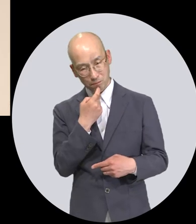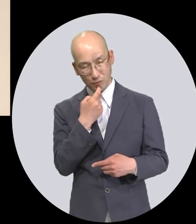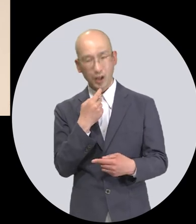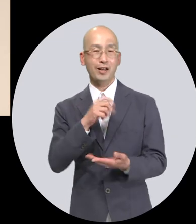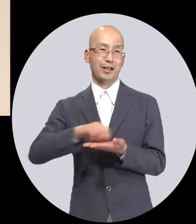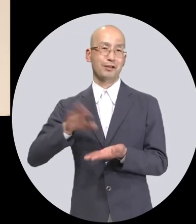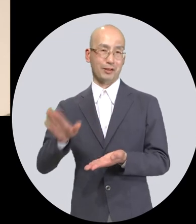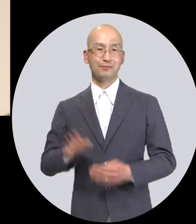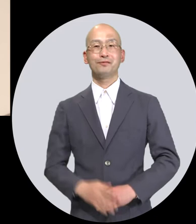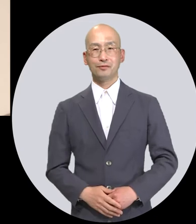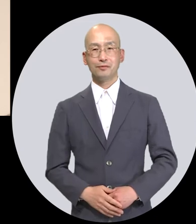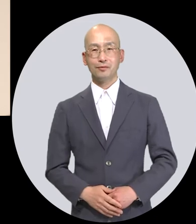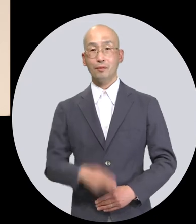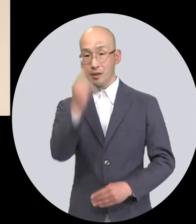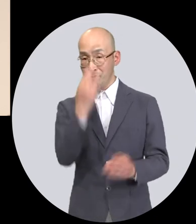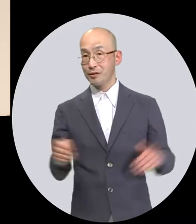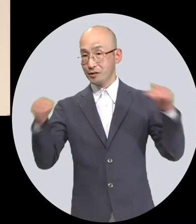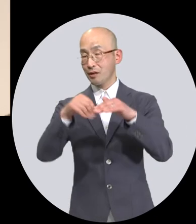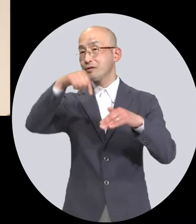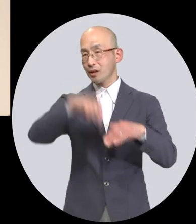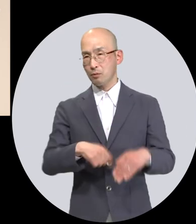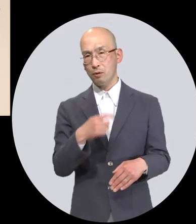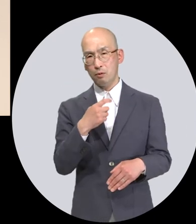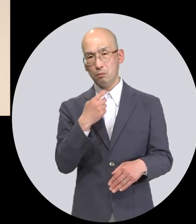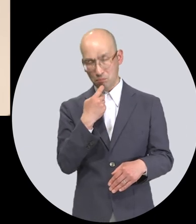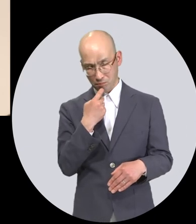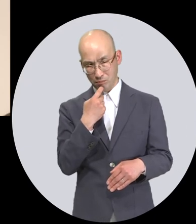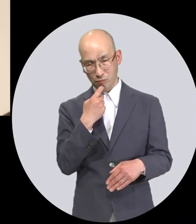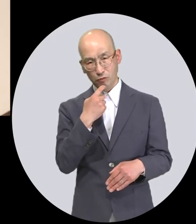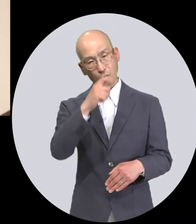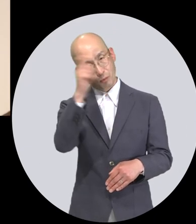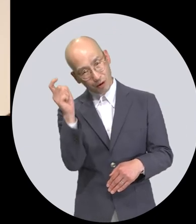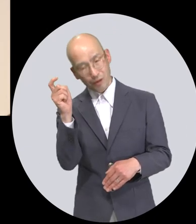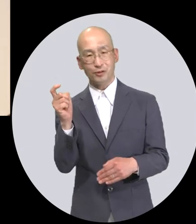てたりして、あと美術館の中で見つけた不思議な形とか、